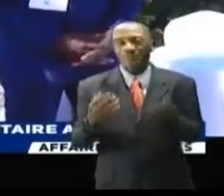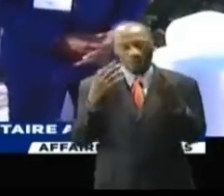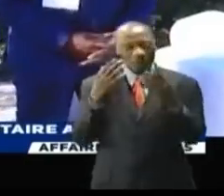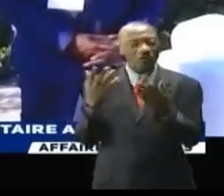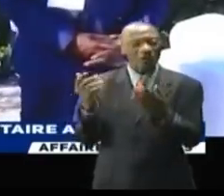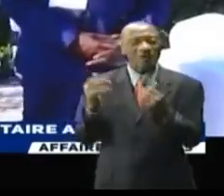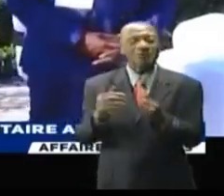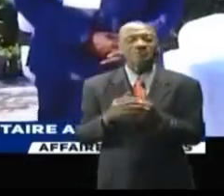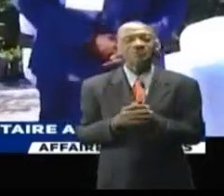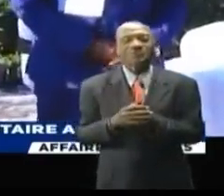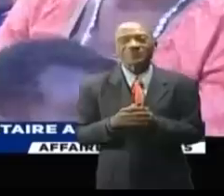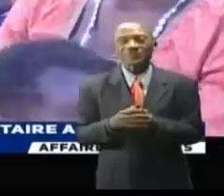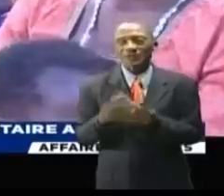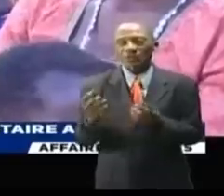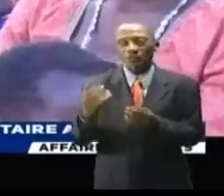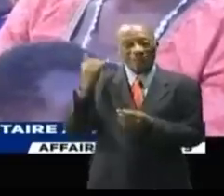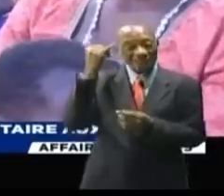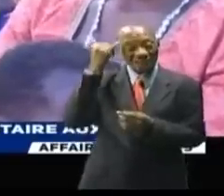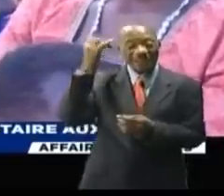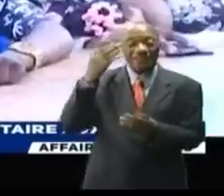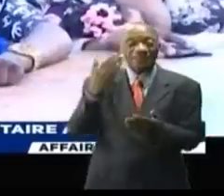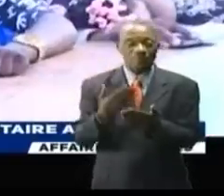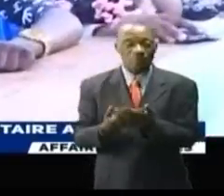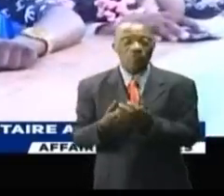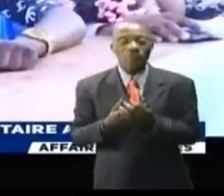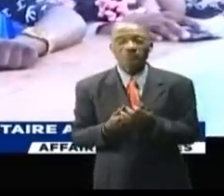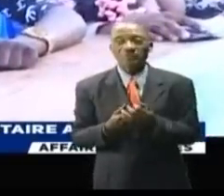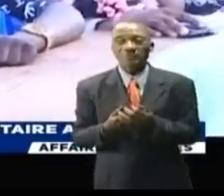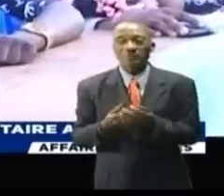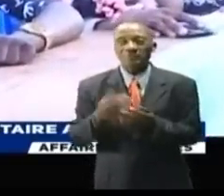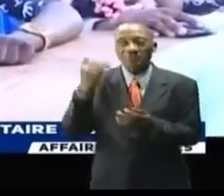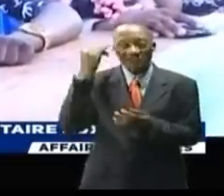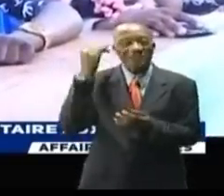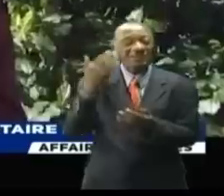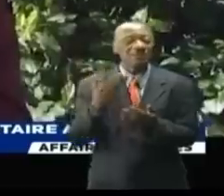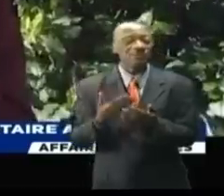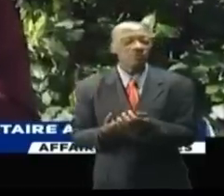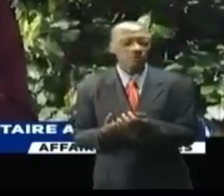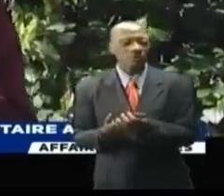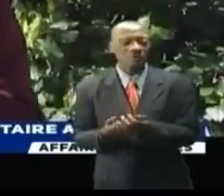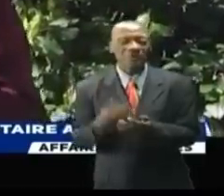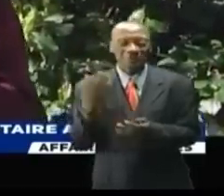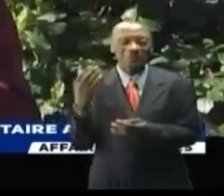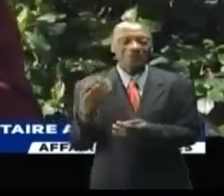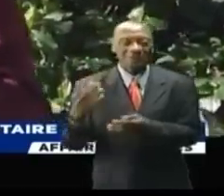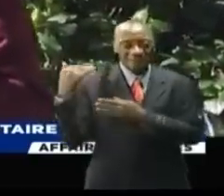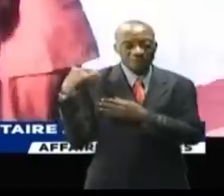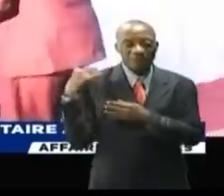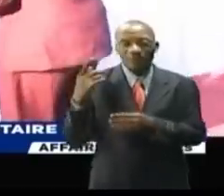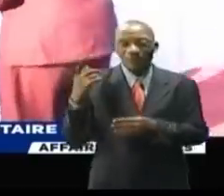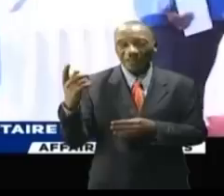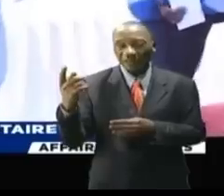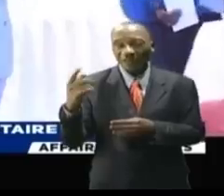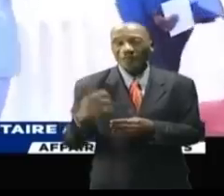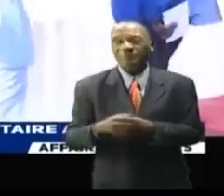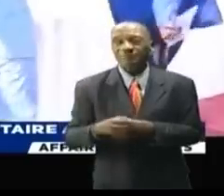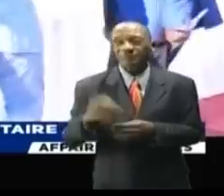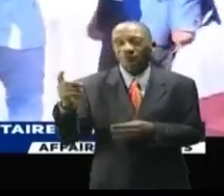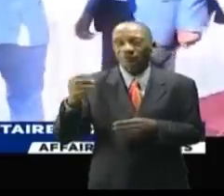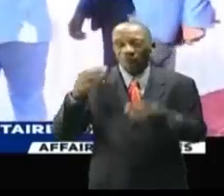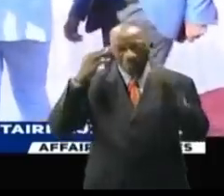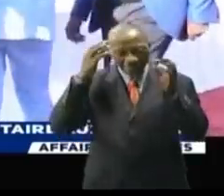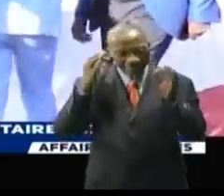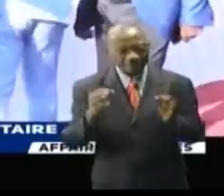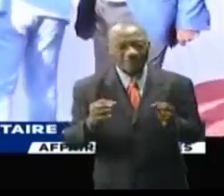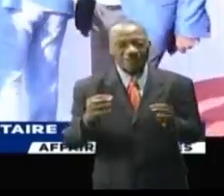Bandundu. L'initiative d'un grand notable de cet espace, l'honorable Nicolas Boulokogou, pour la collecte des fonds d'assister nos frères et